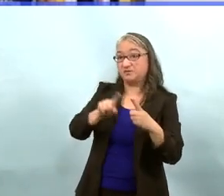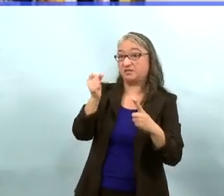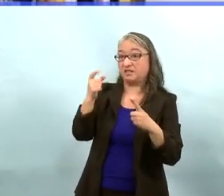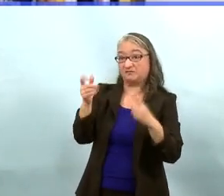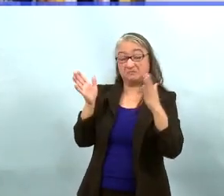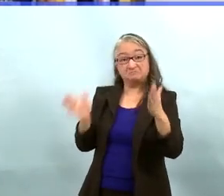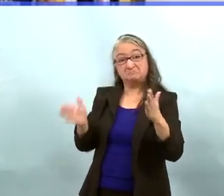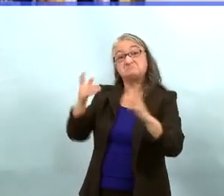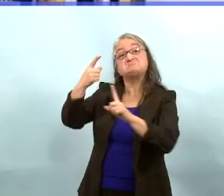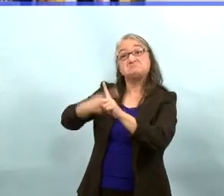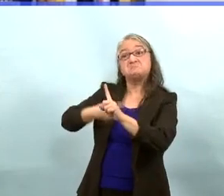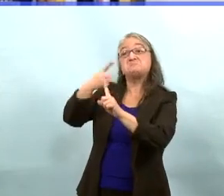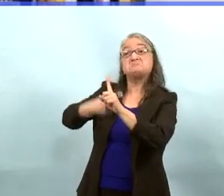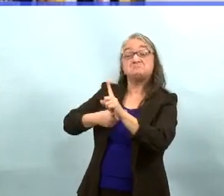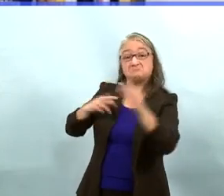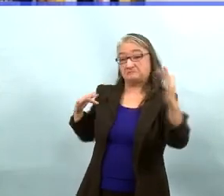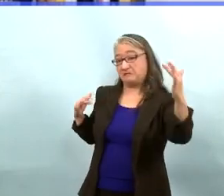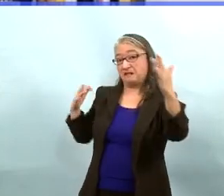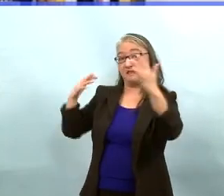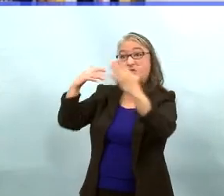de vaccination dans ce groupe d'âge?